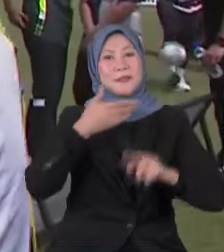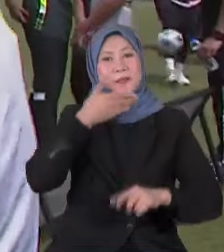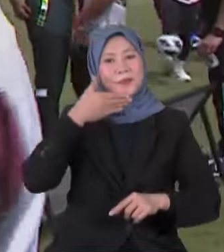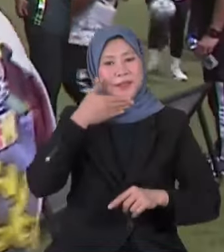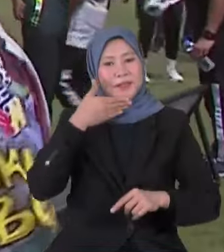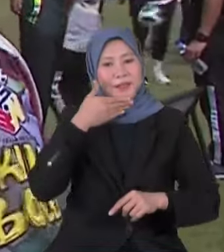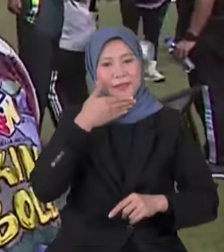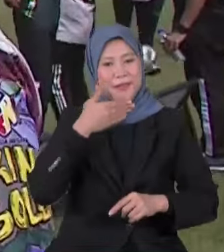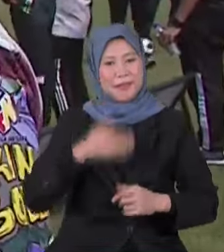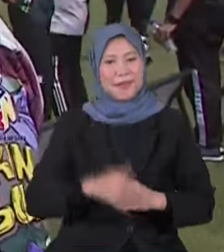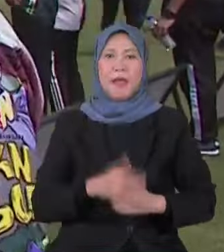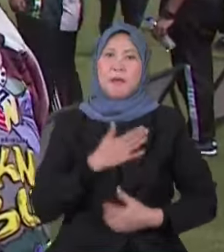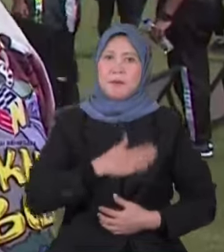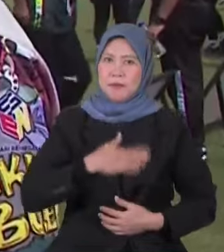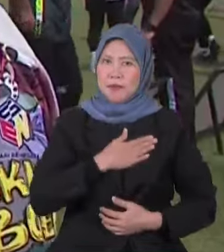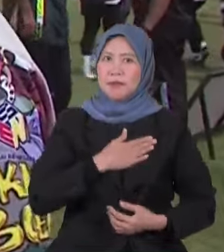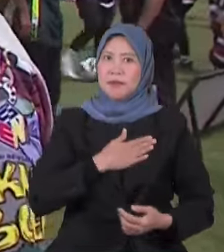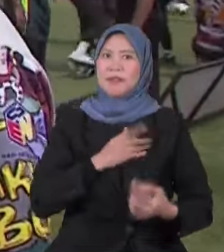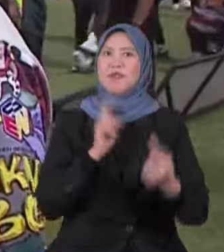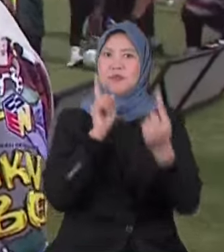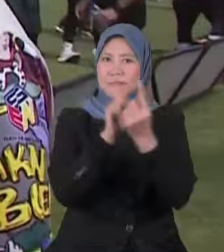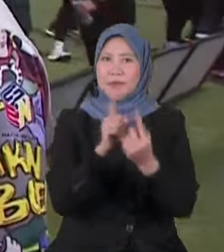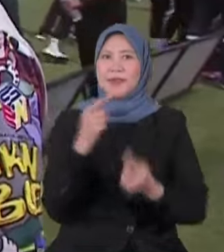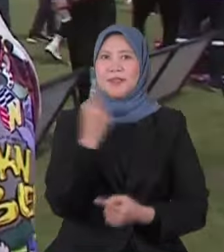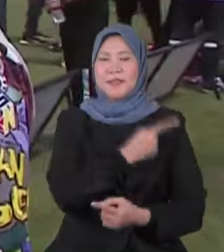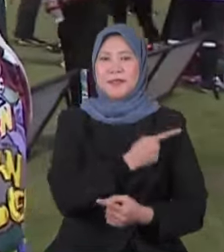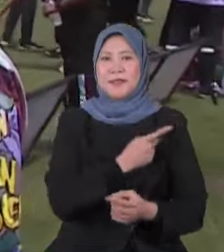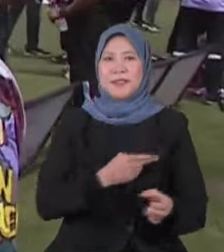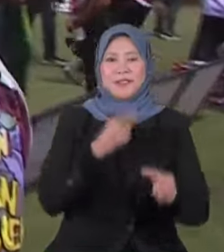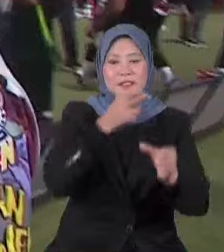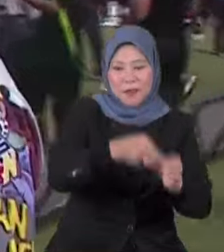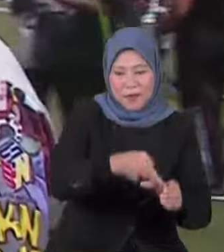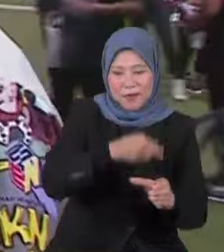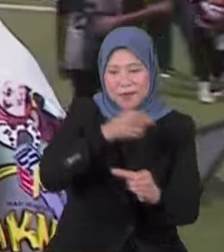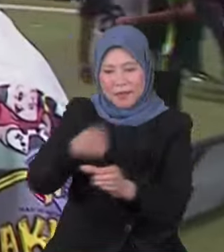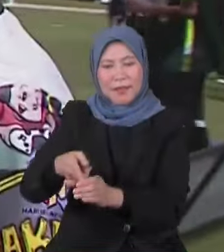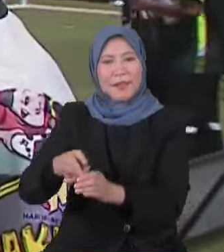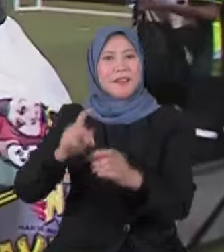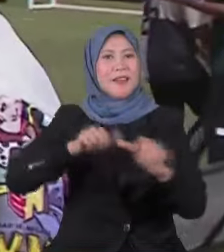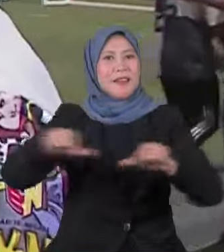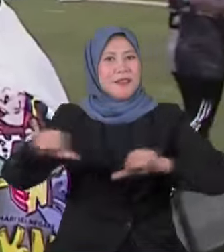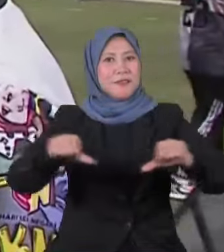Gaya pakai ya. Tolong datang book kami, sertailah aktiviti-aktiviti